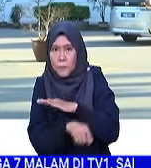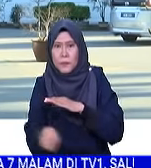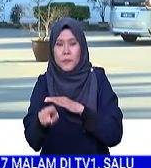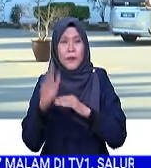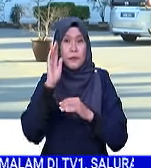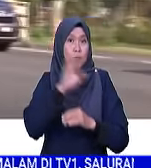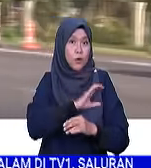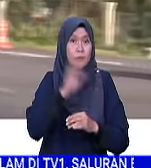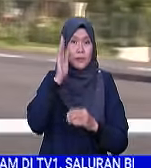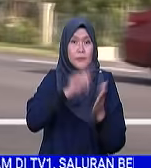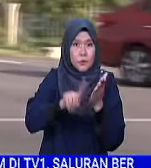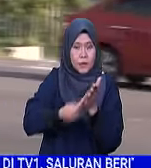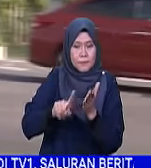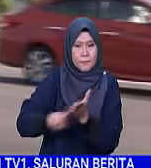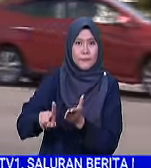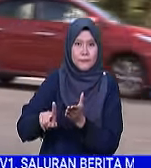snap check.